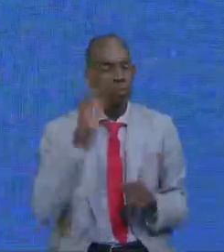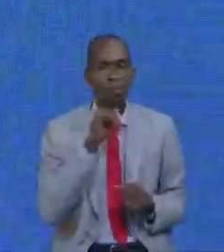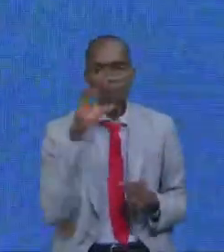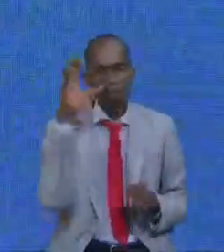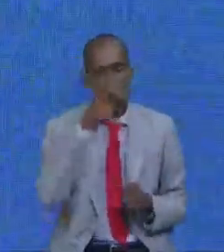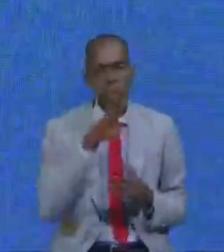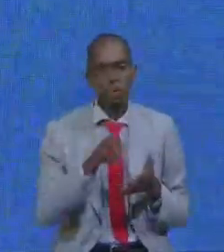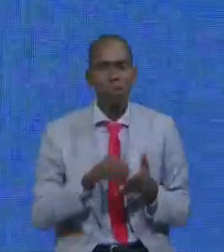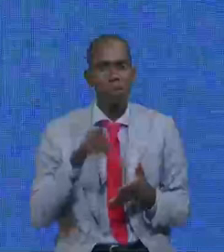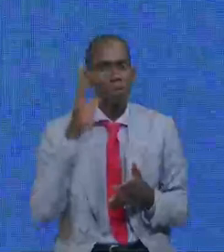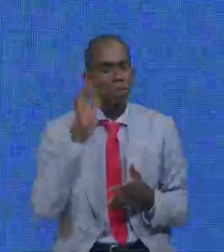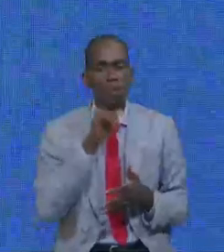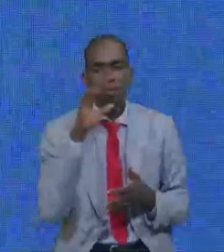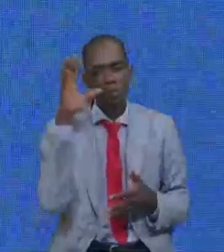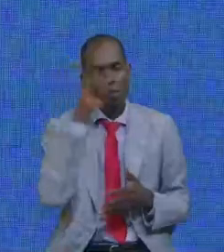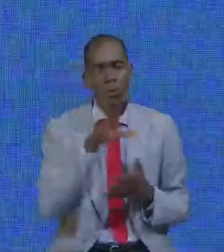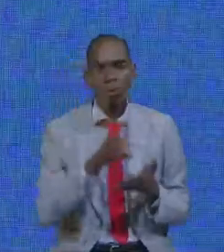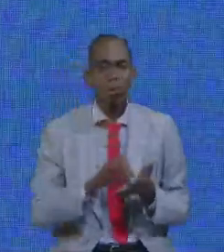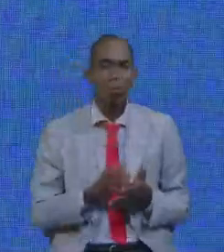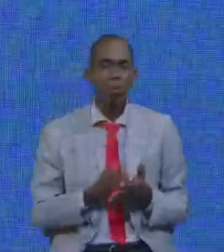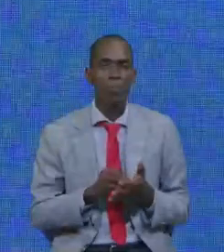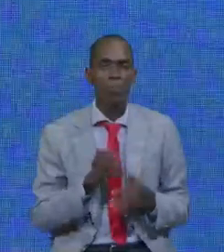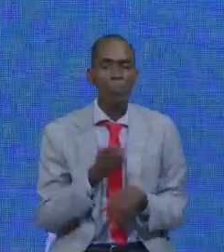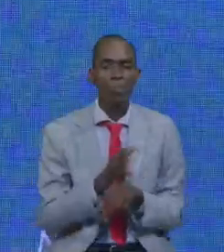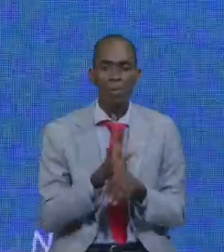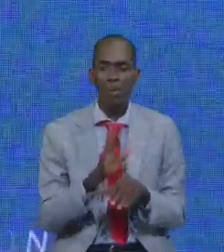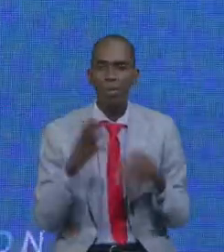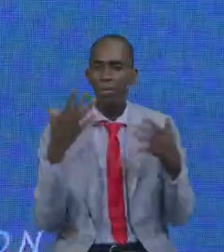Tu ne seras pas laissé pour compte.